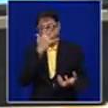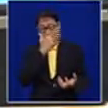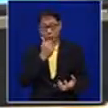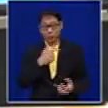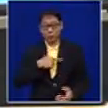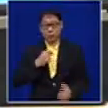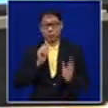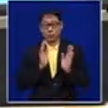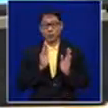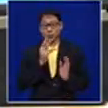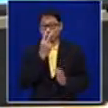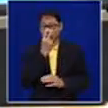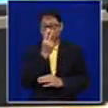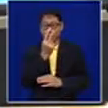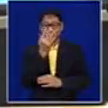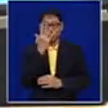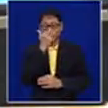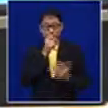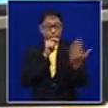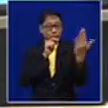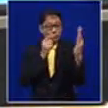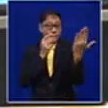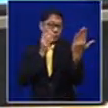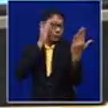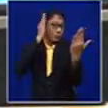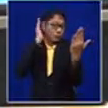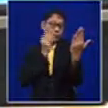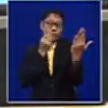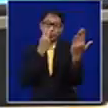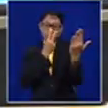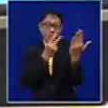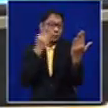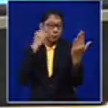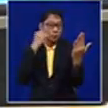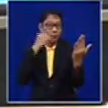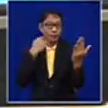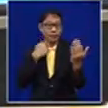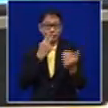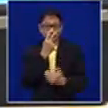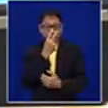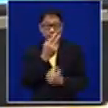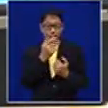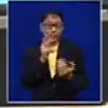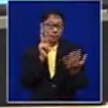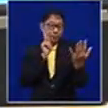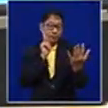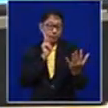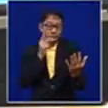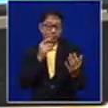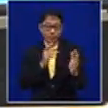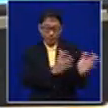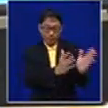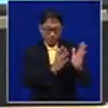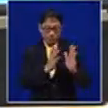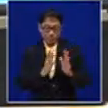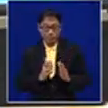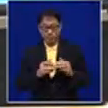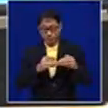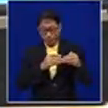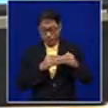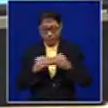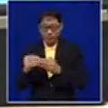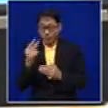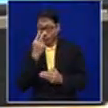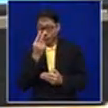สวยๆด้วย เพราะว่าส่องกระจกก็จะเห็นทุกวัน เนี่ยแหละค่ะอันนี้นะคะคุณกลองแก้วอาจจะเป็นต้นแบบเดี๋ยวดิฉันพาให้ไปดูรุ่น